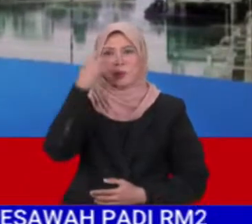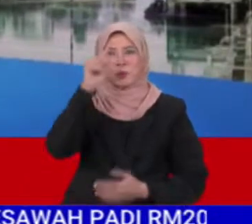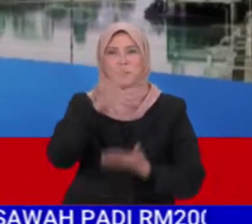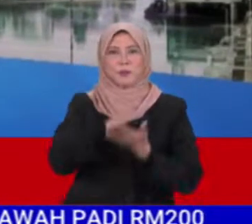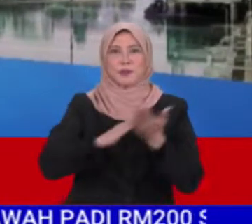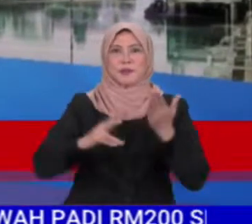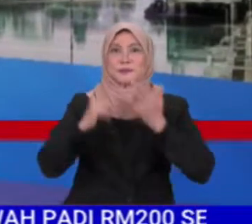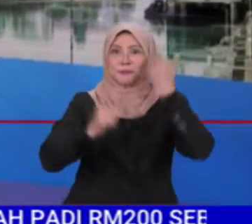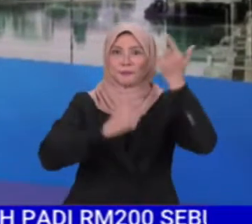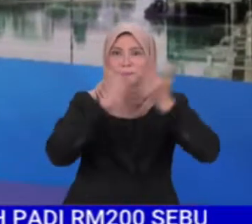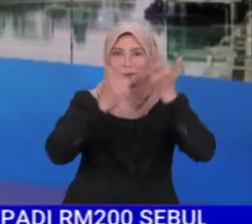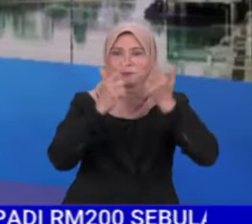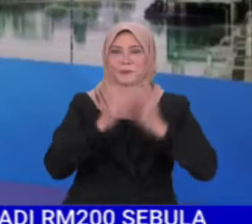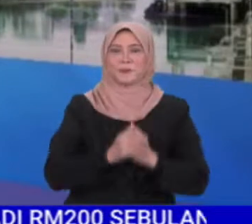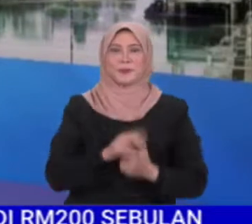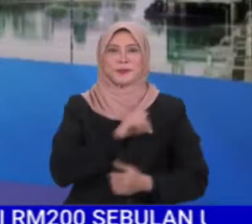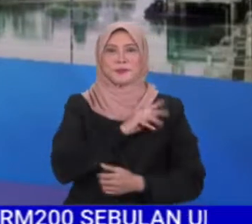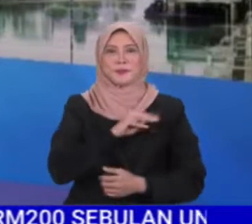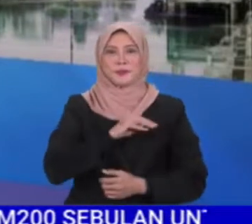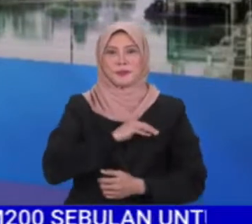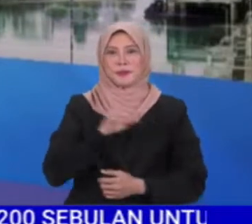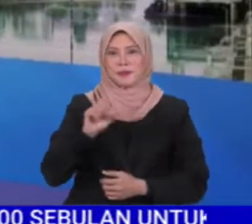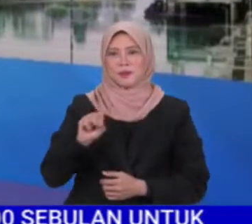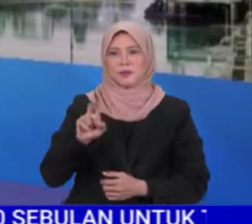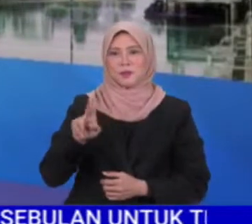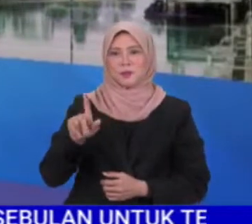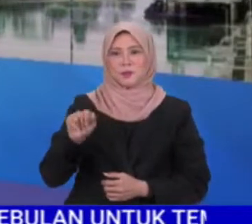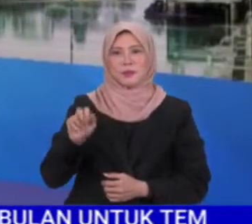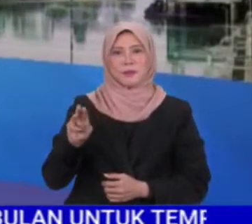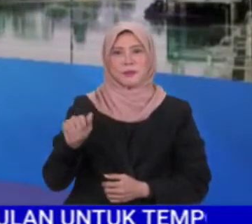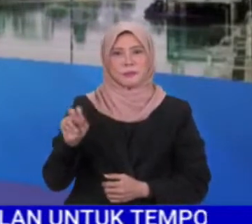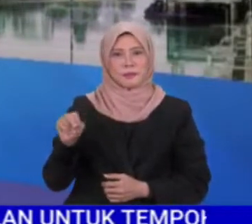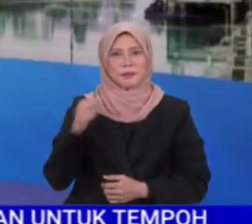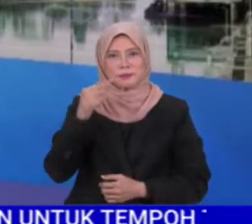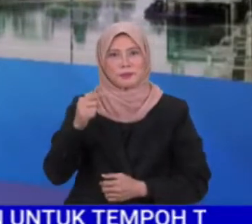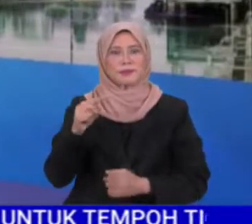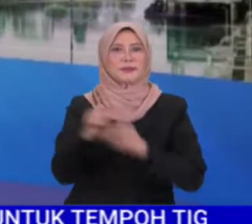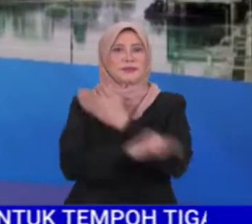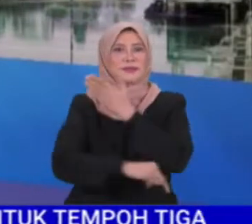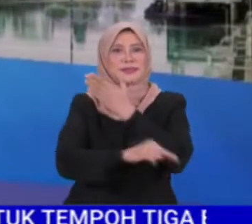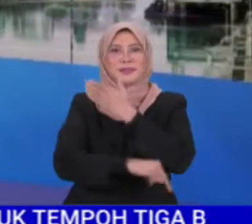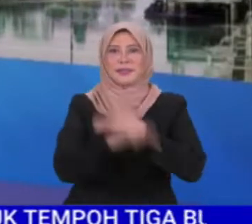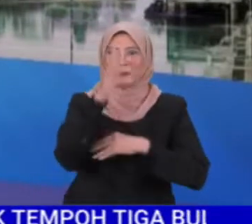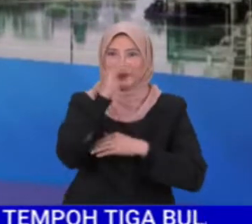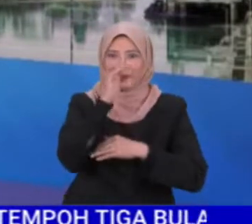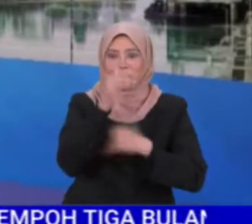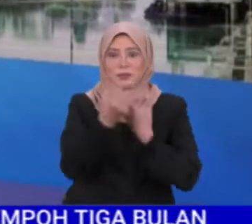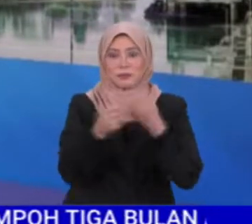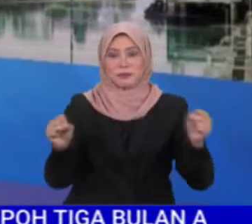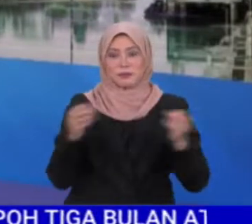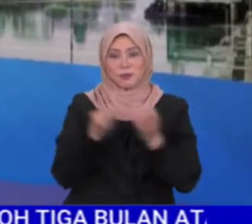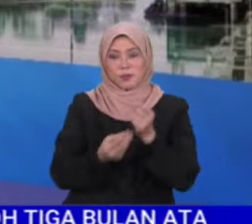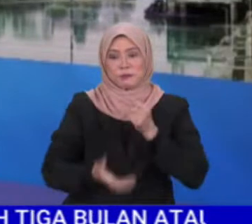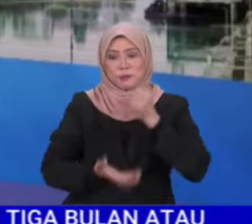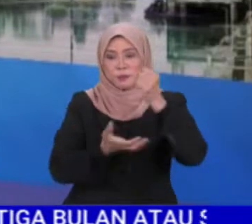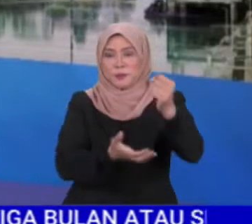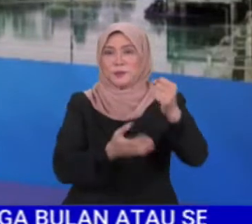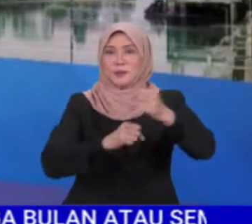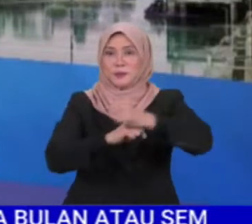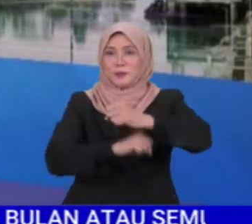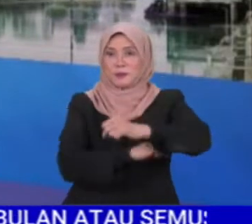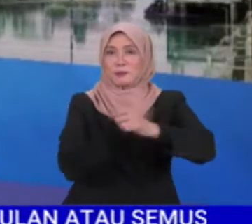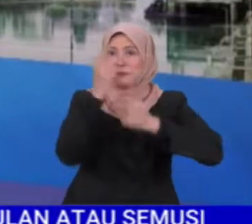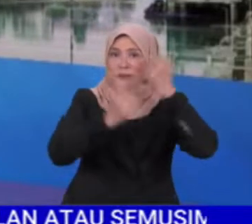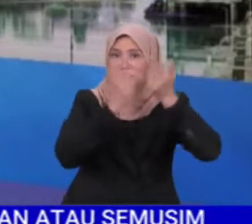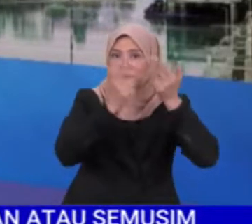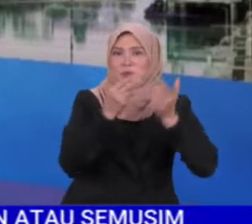sektor pelancongan. Ketua Menteri Datuk Seri Sulaiman Mat Ali berkata sebagai negeri pelancongan, penyediaan dana pembiayaan infrastruktur